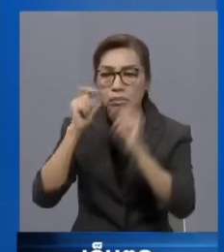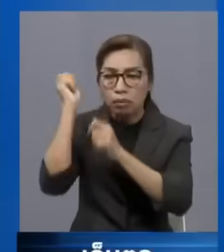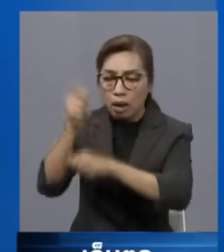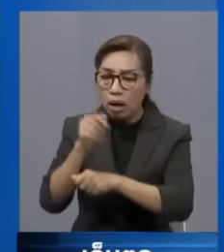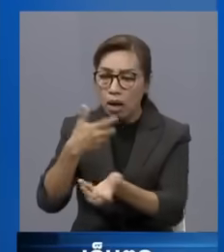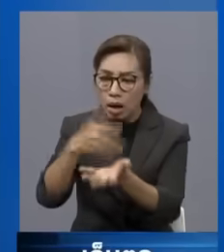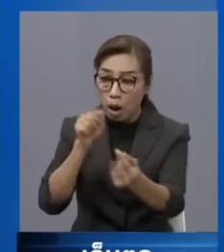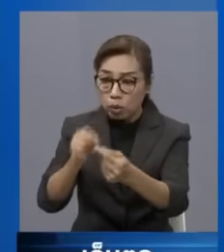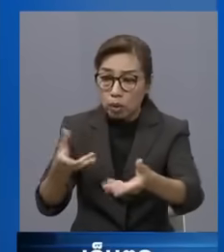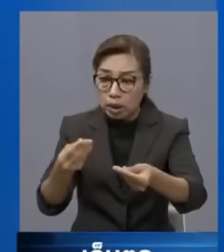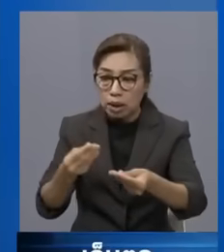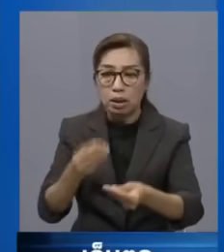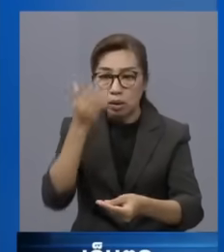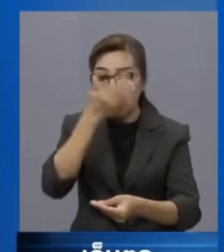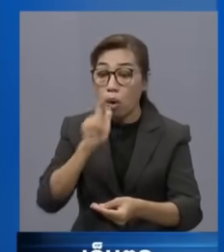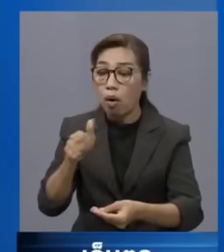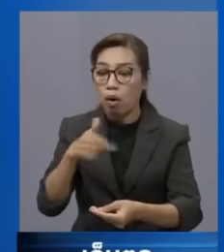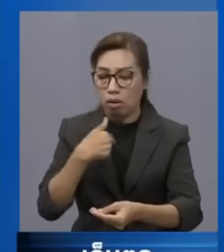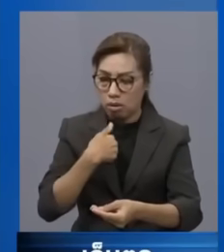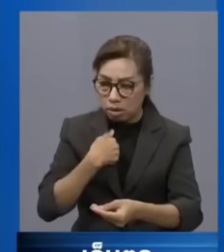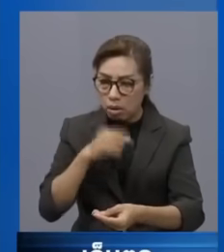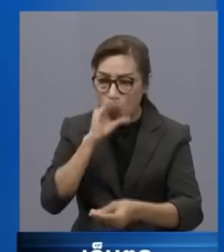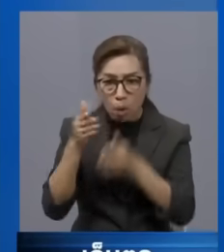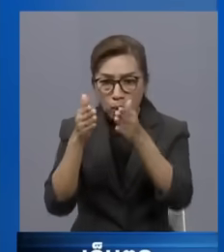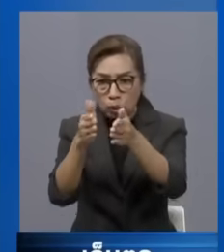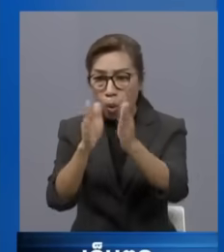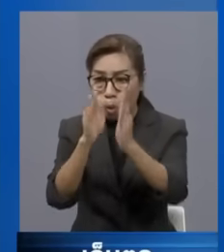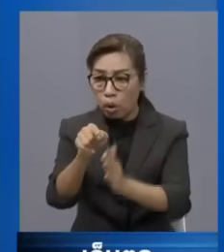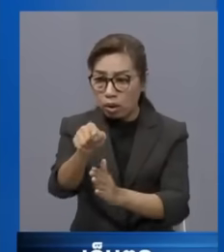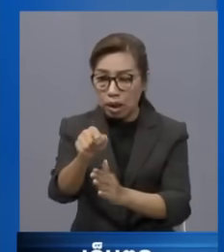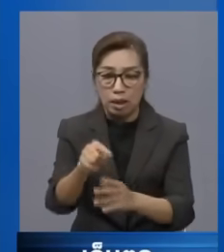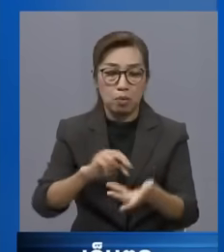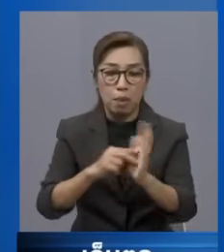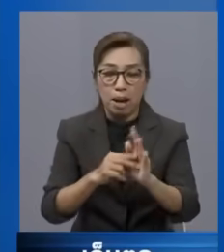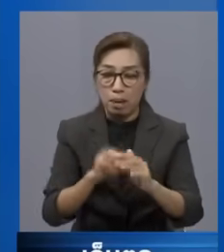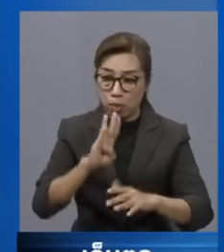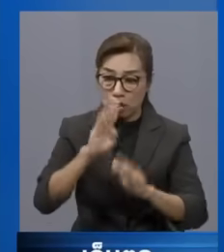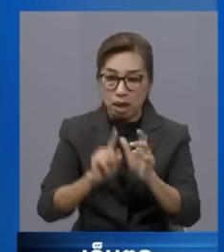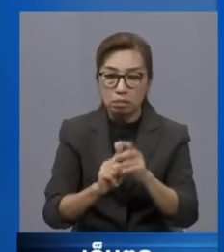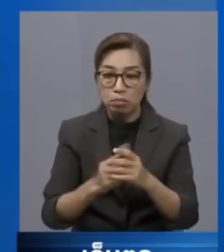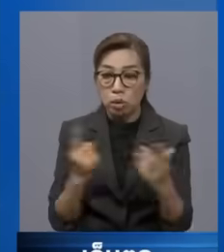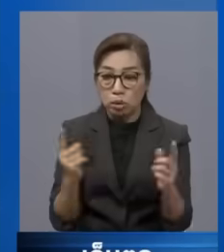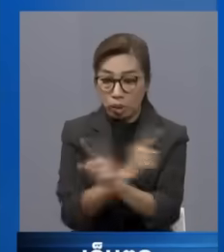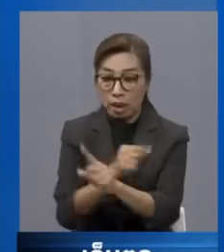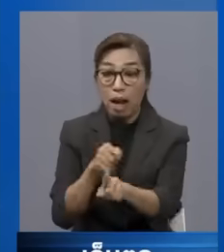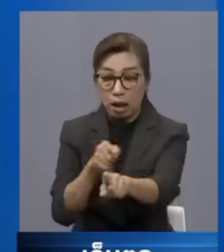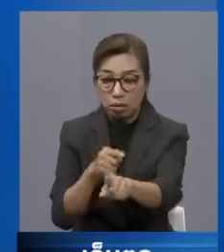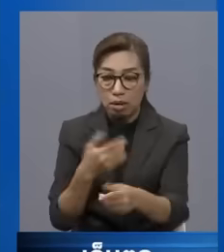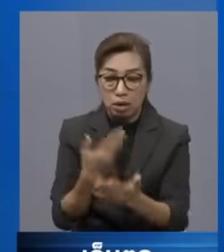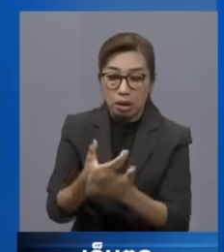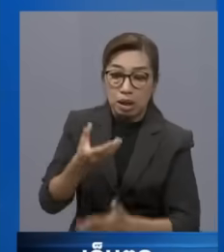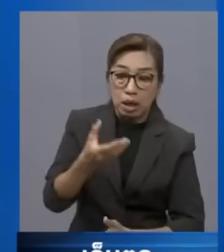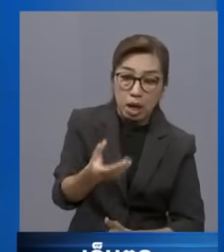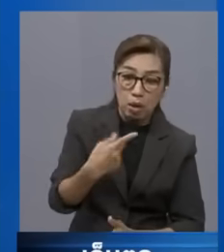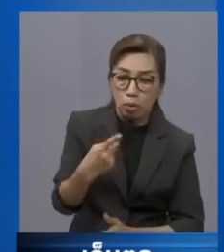ดินซอยทองหล่อโดยบอกว่าบุคคลที่คุณชูวิทย์กล่าวอ้างนั้นไม่ใช่นอมินีแล้วก็ไม่เคยให้กู้ยืมเงินเป็น